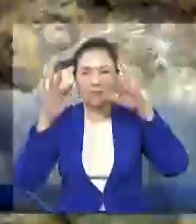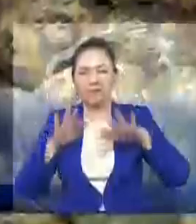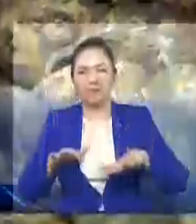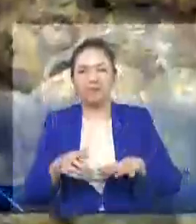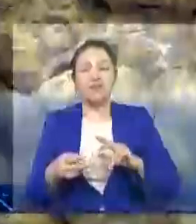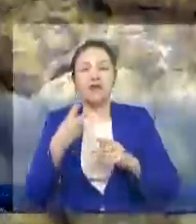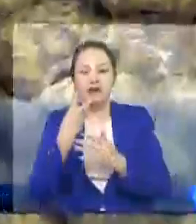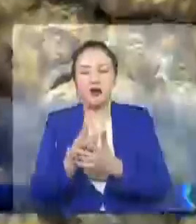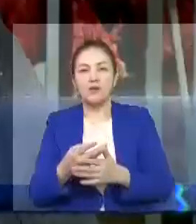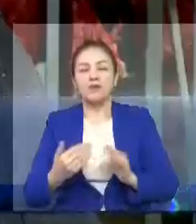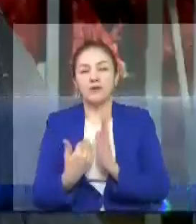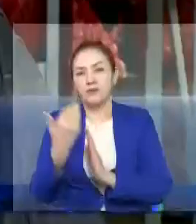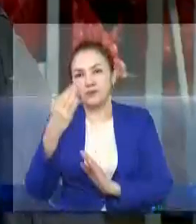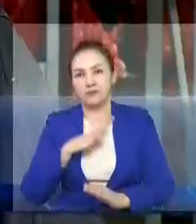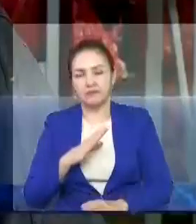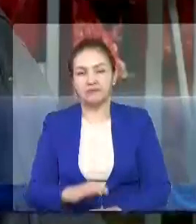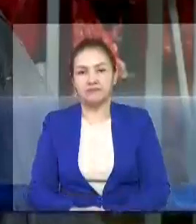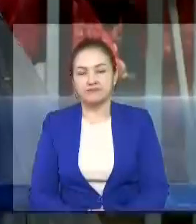қиындығына қарамастан өнім жоғары.